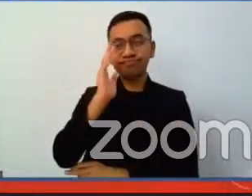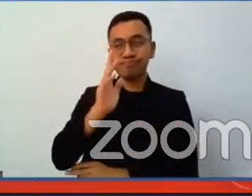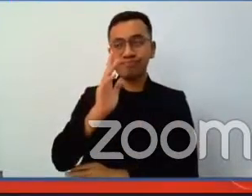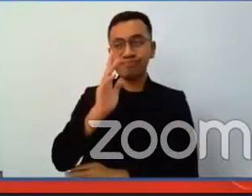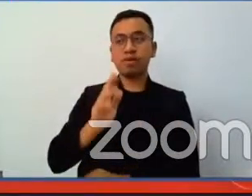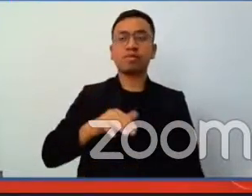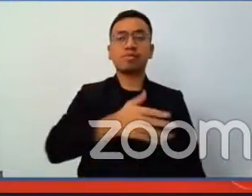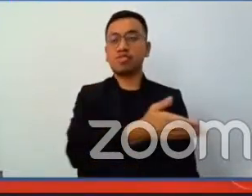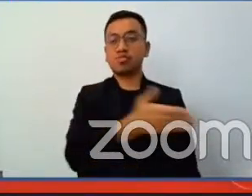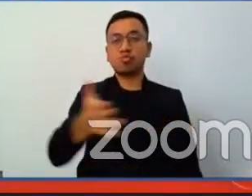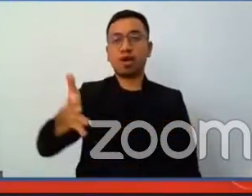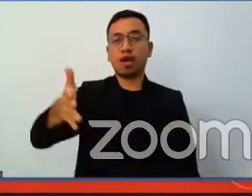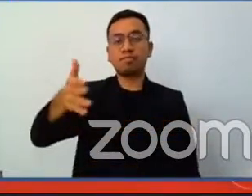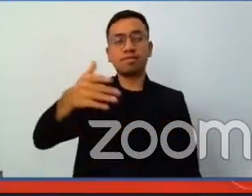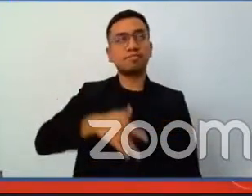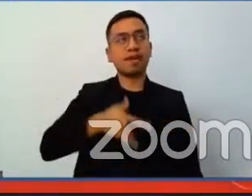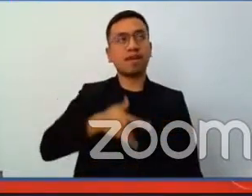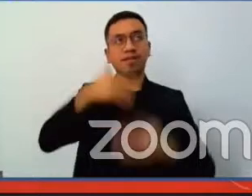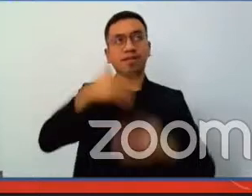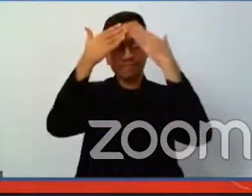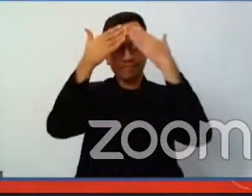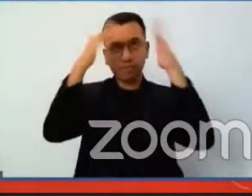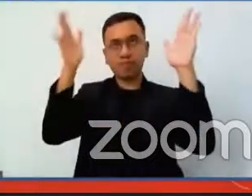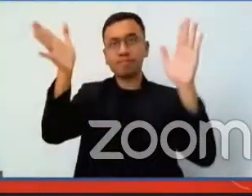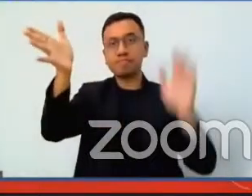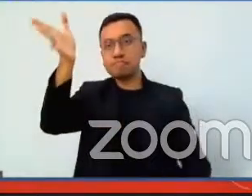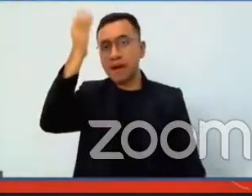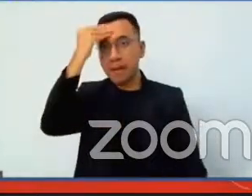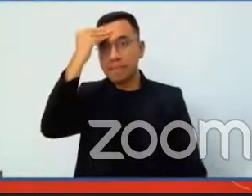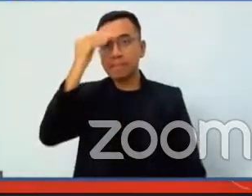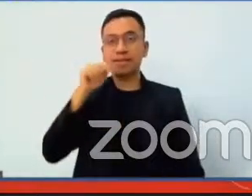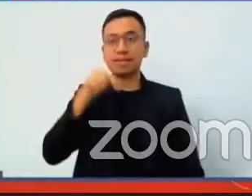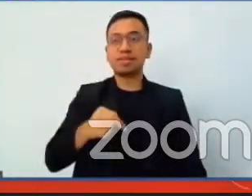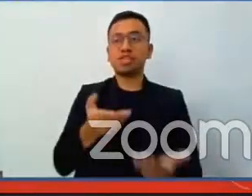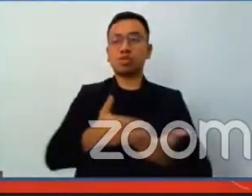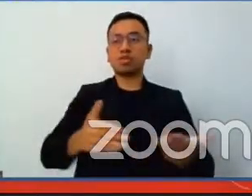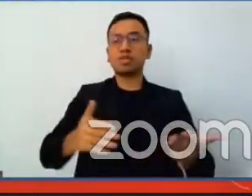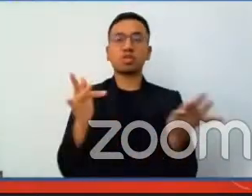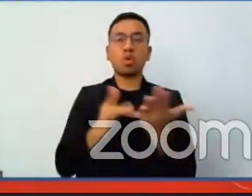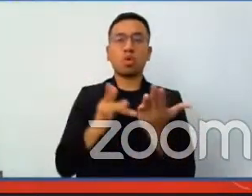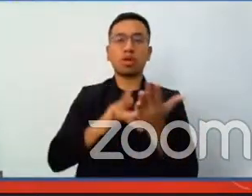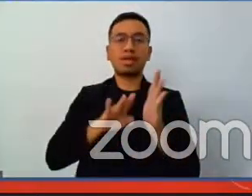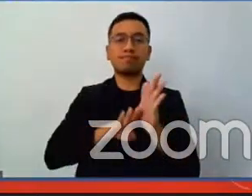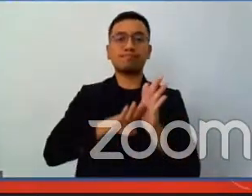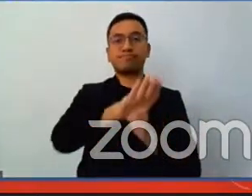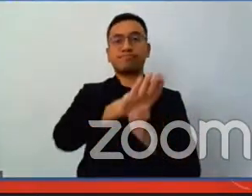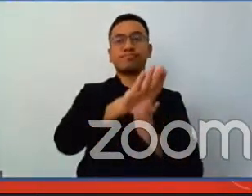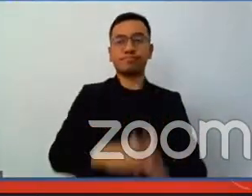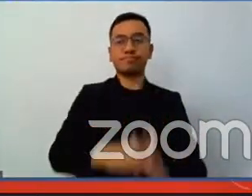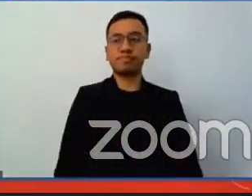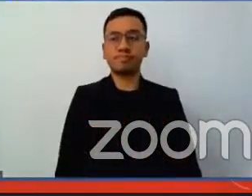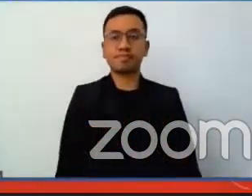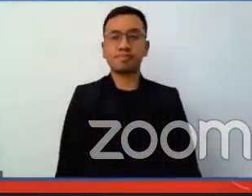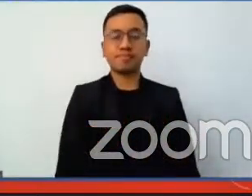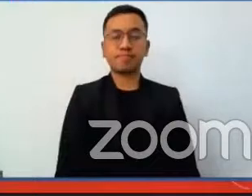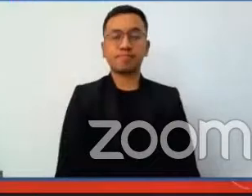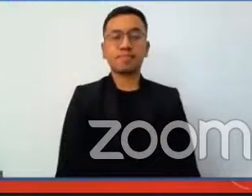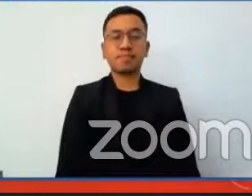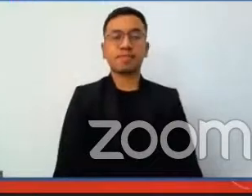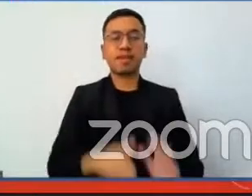pencerahan kepada kita semua di tengah perkembangan teknologi yang secara global ini. Sebelum mengakhiri